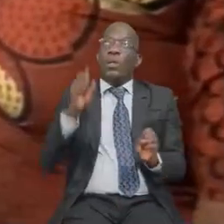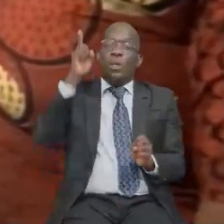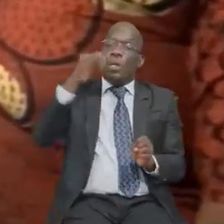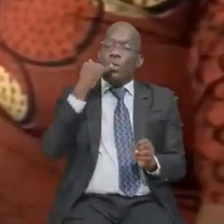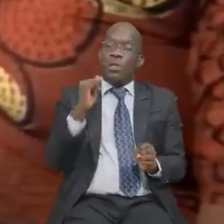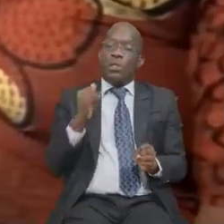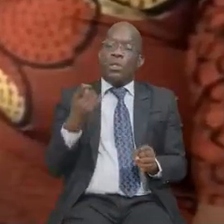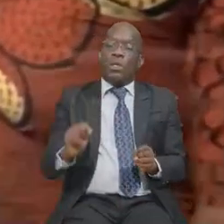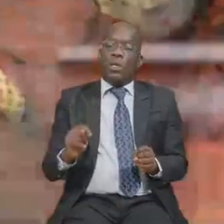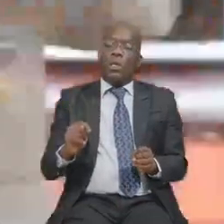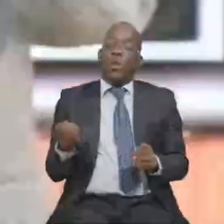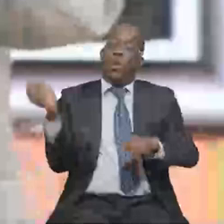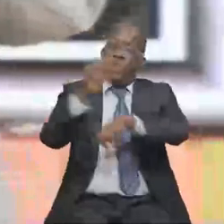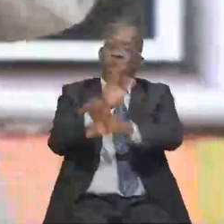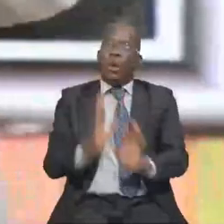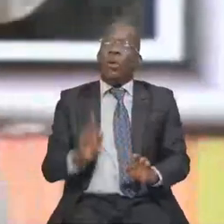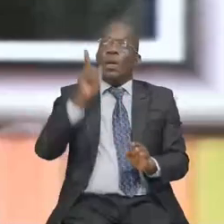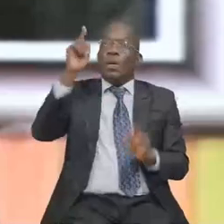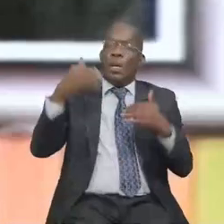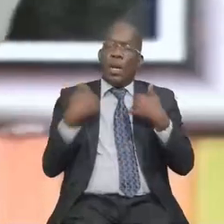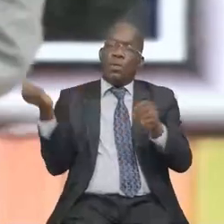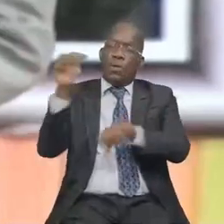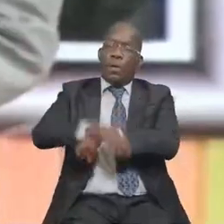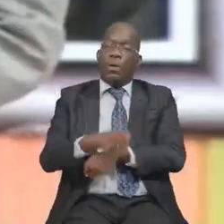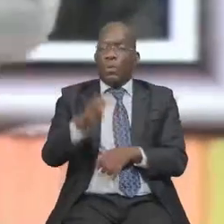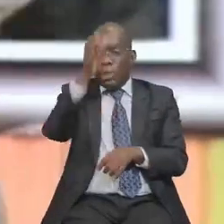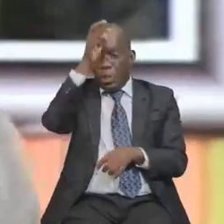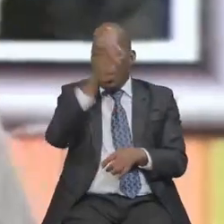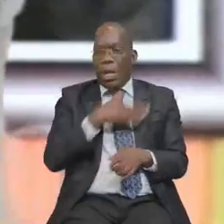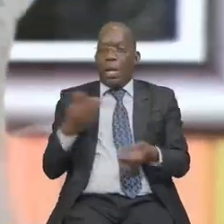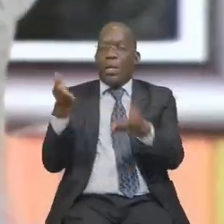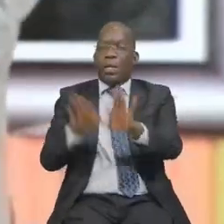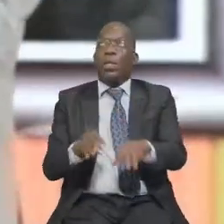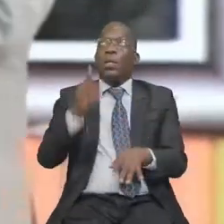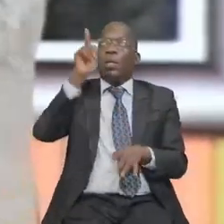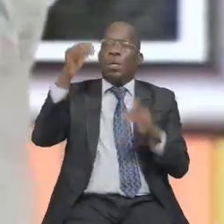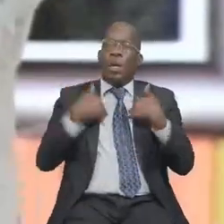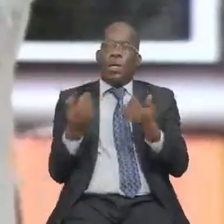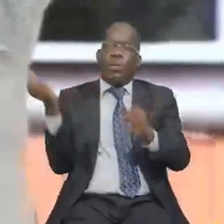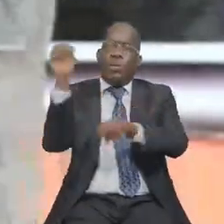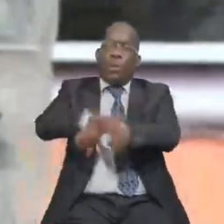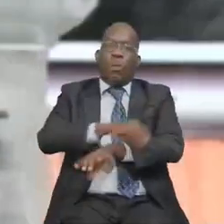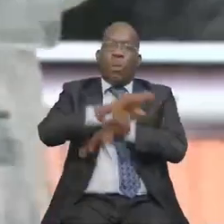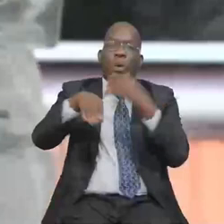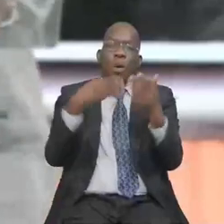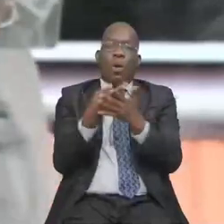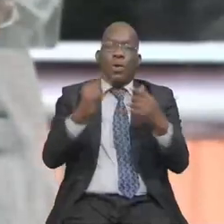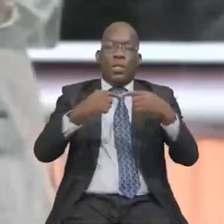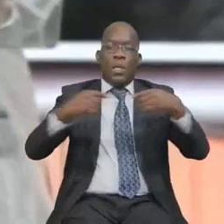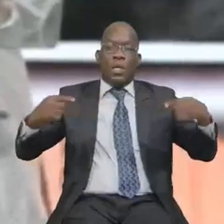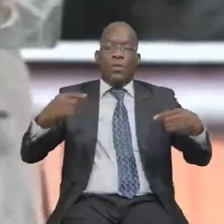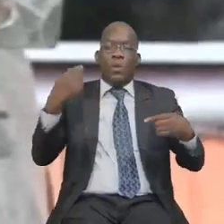Il a vaincu Satan et la mort. Il a vaincu tous les ennemis de